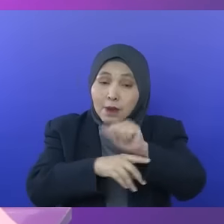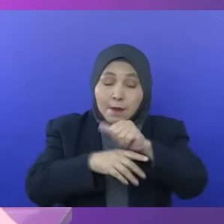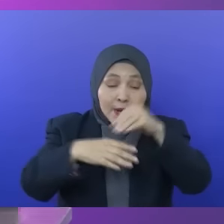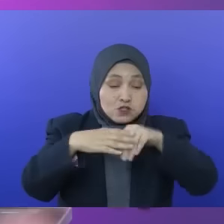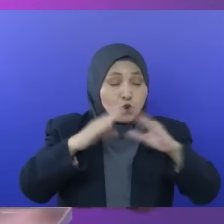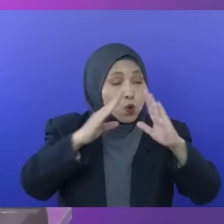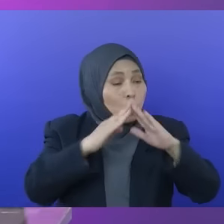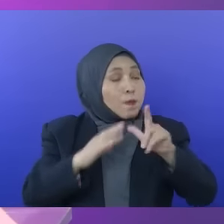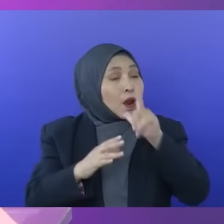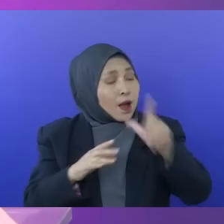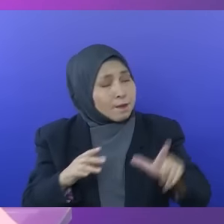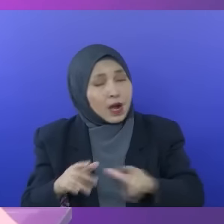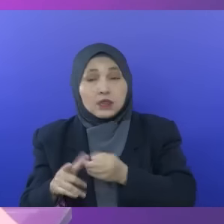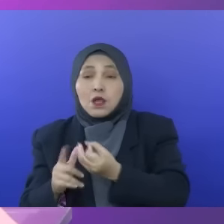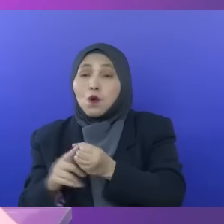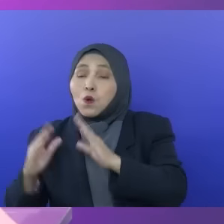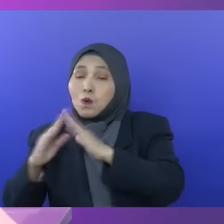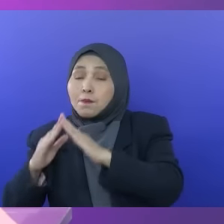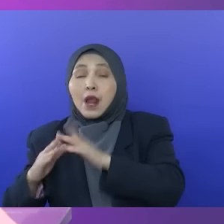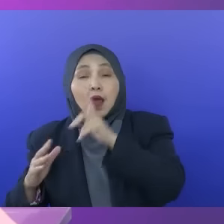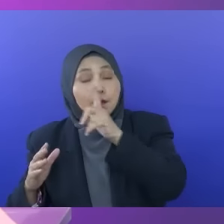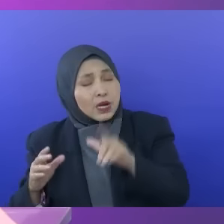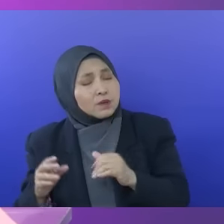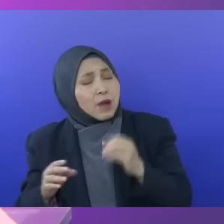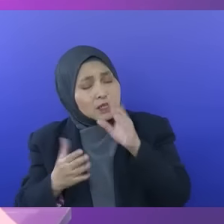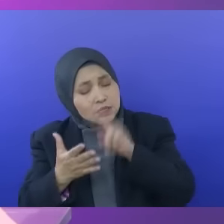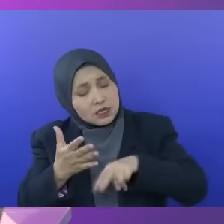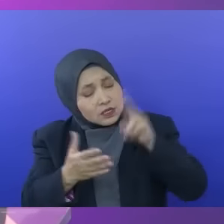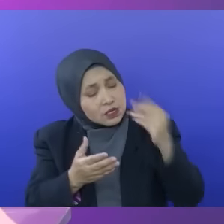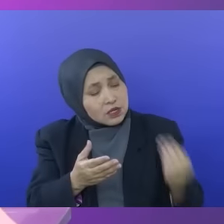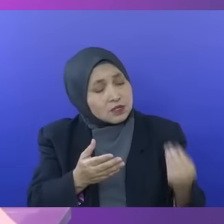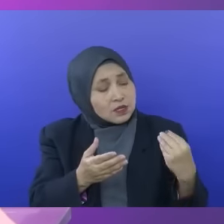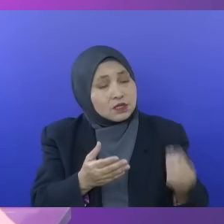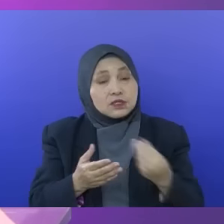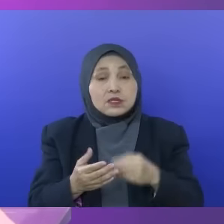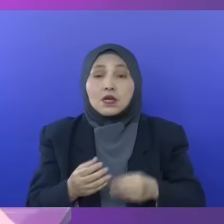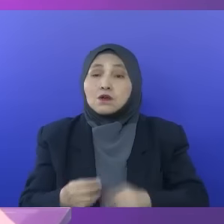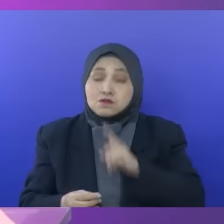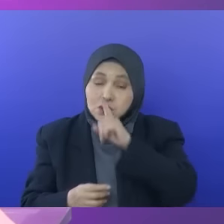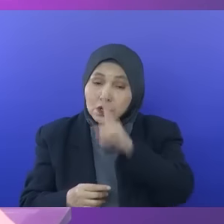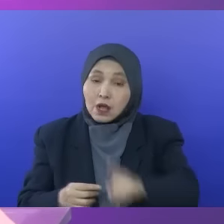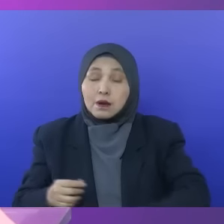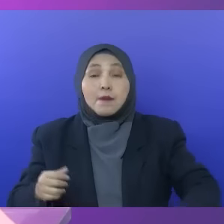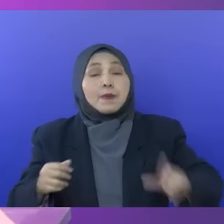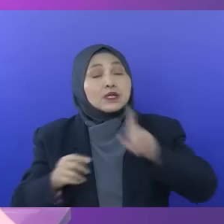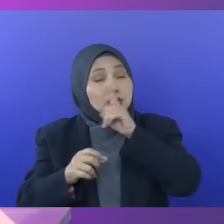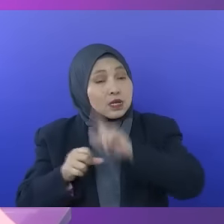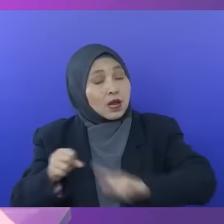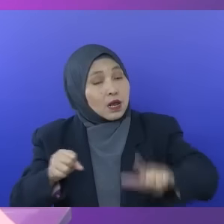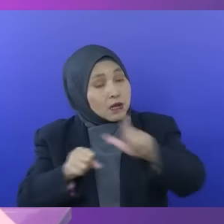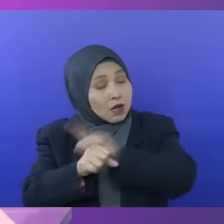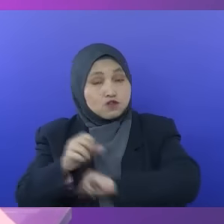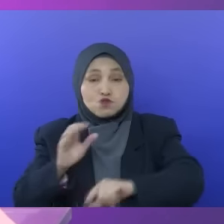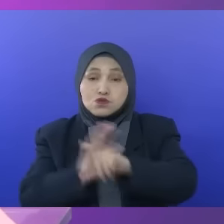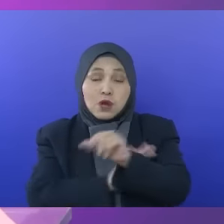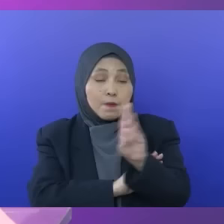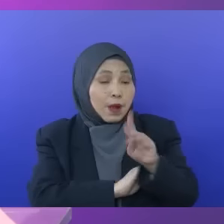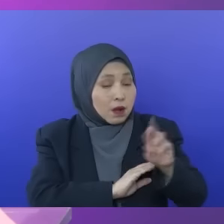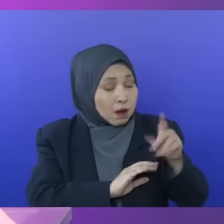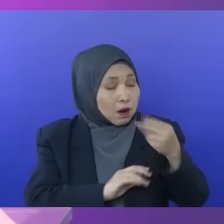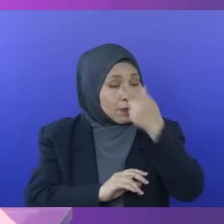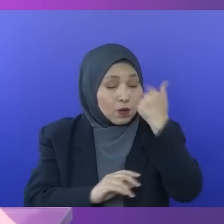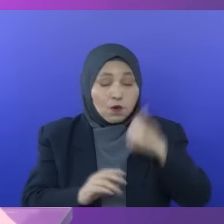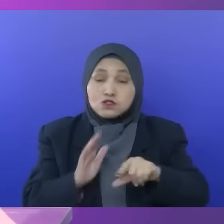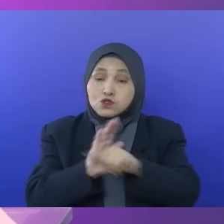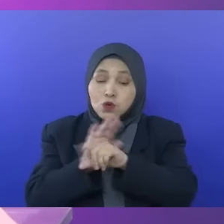baru atau rumah lambung tapi pesannya kita mulai baca sedikit demi sedikit pastikan lengkap kita membaca surah al-baqarah ini keren surah ini